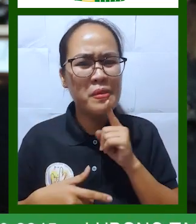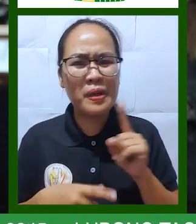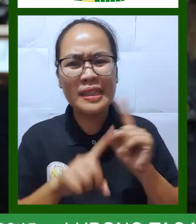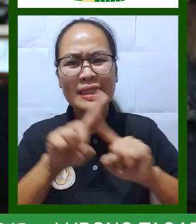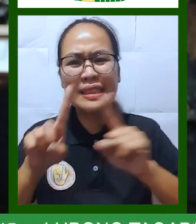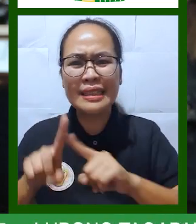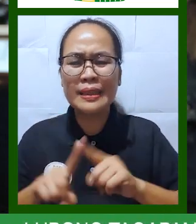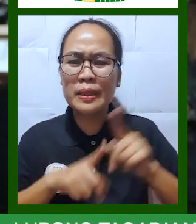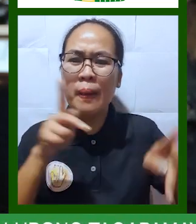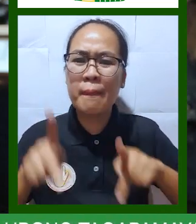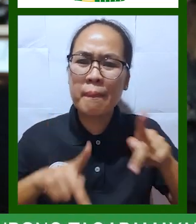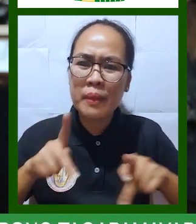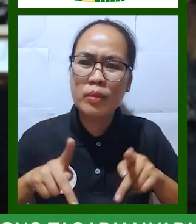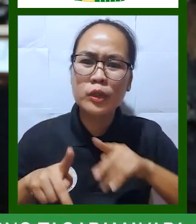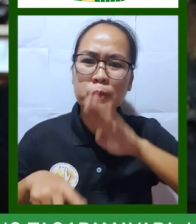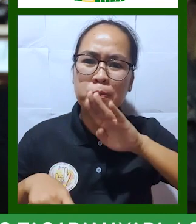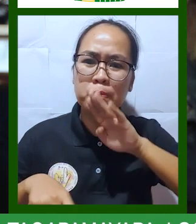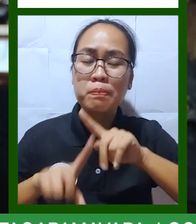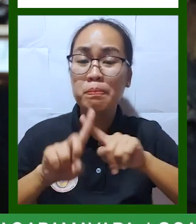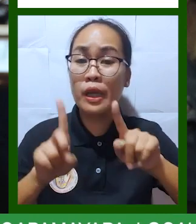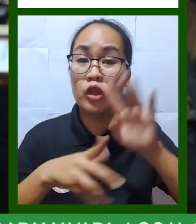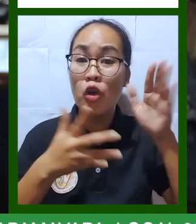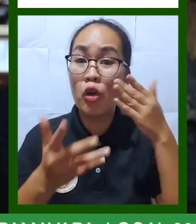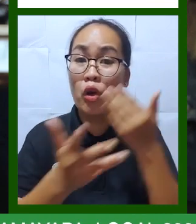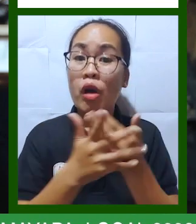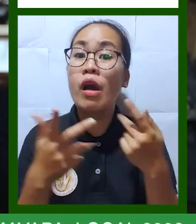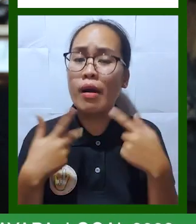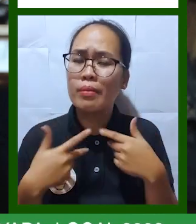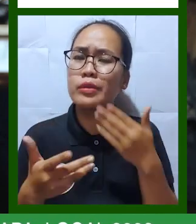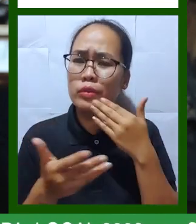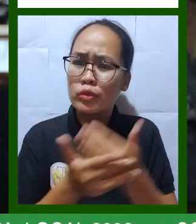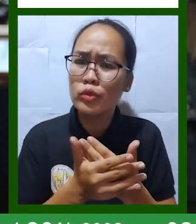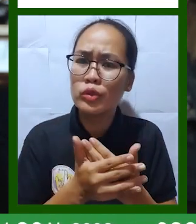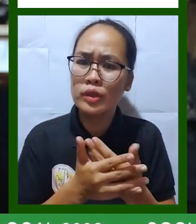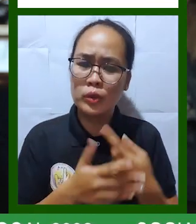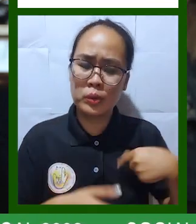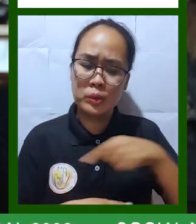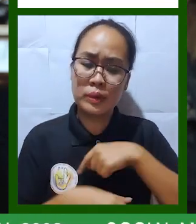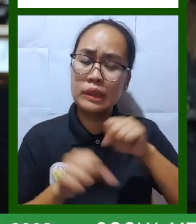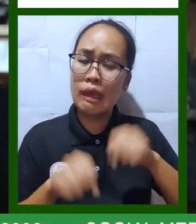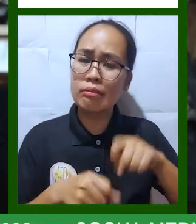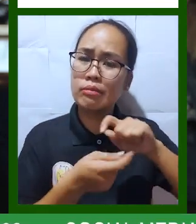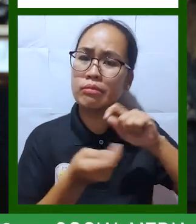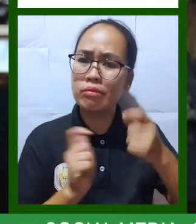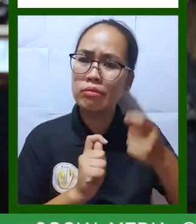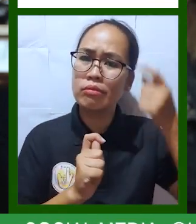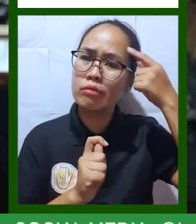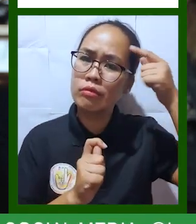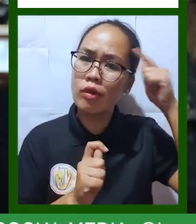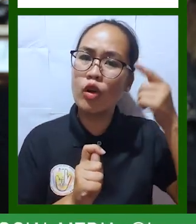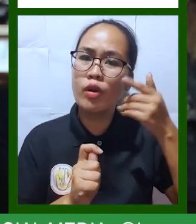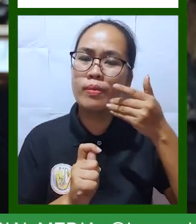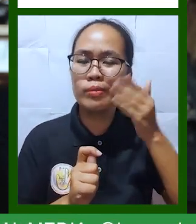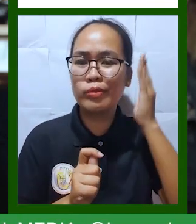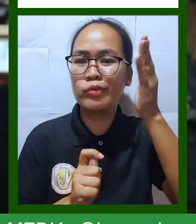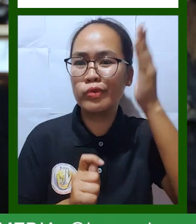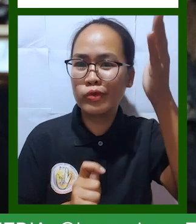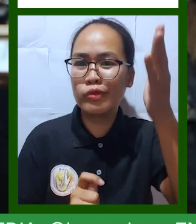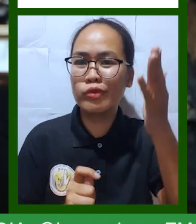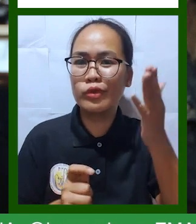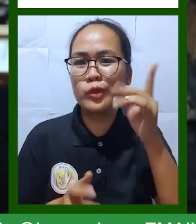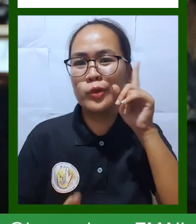naapektuhan. Pero kahit papaano, nakikita po natin na tayo nakakapag-adjust para mas lalong